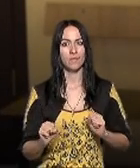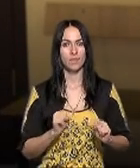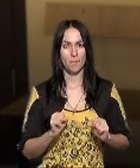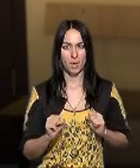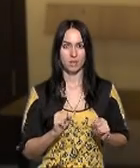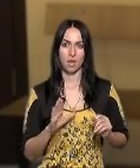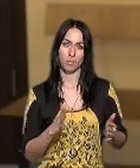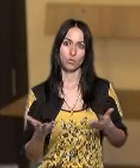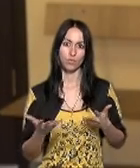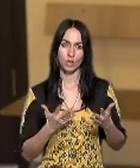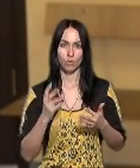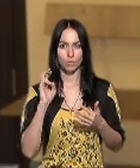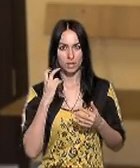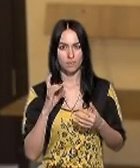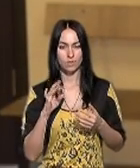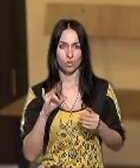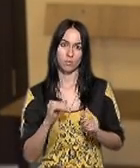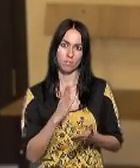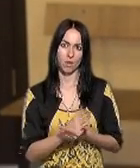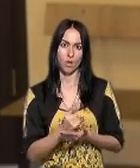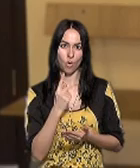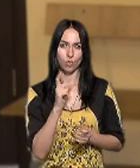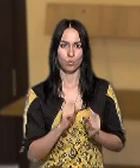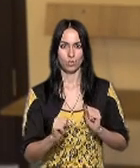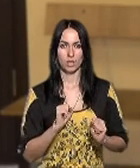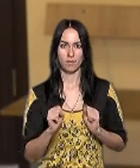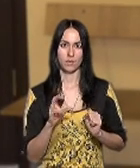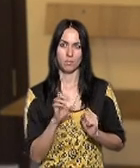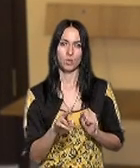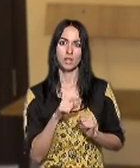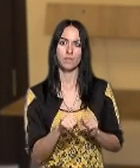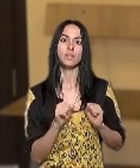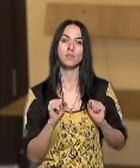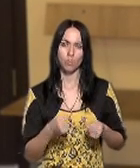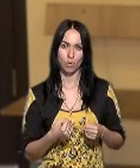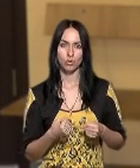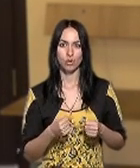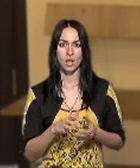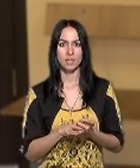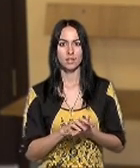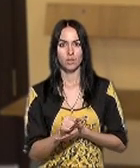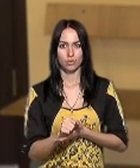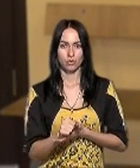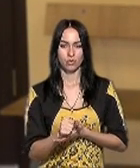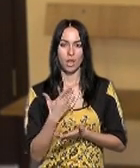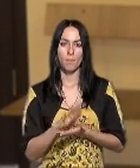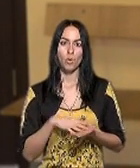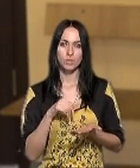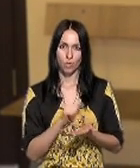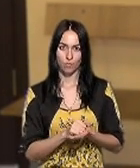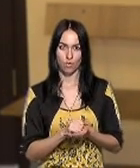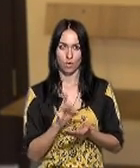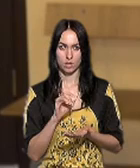в якому Київський обіймає одну з керівних посад. Він зможе знищити або спотворити речі,